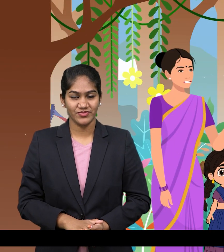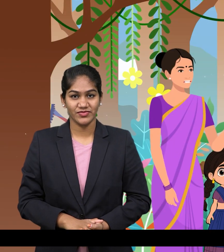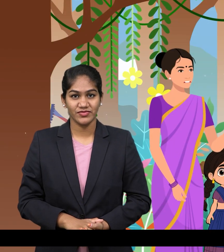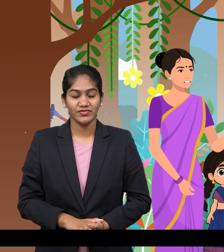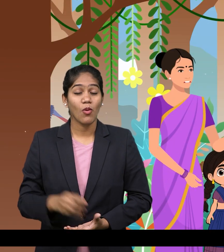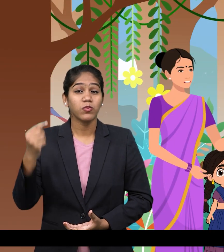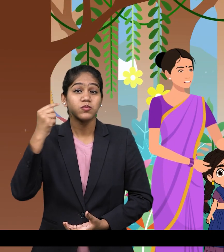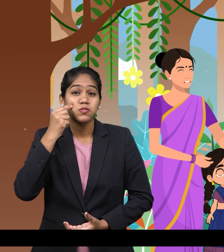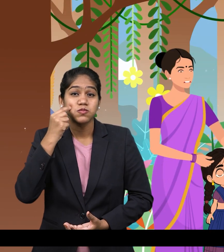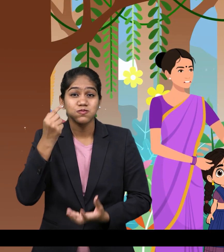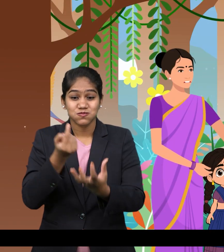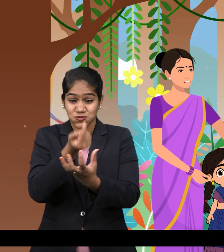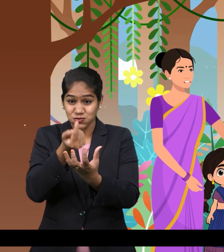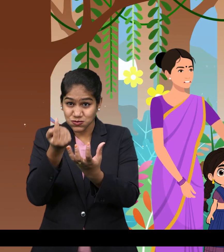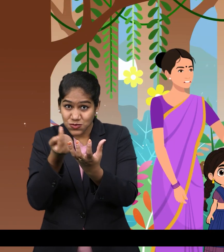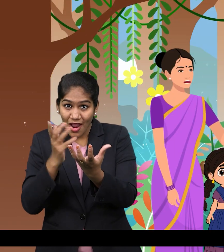ముళ్ళు,